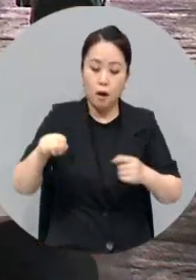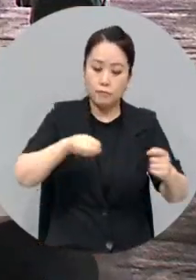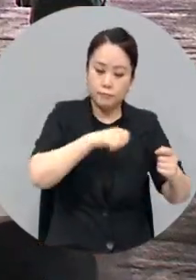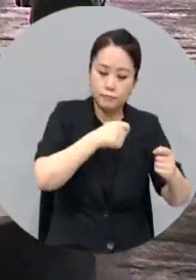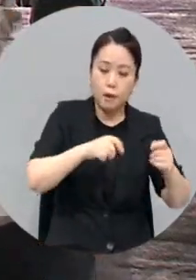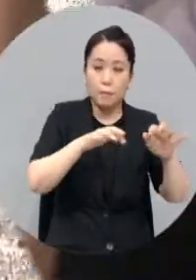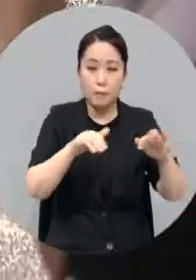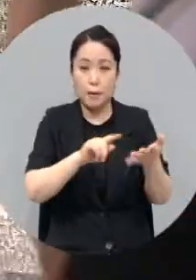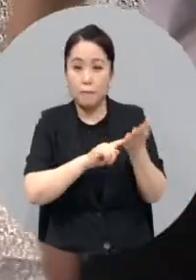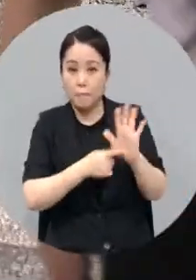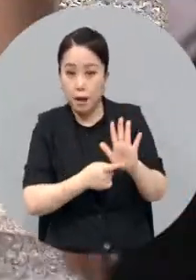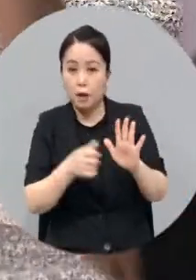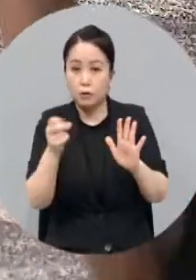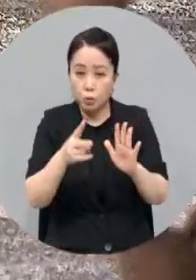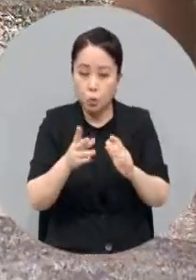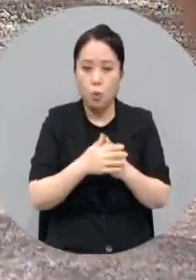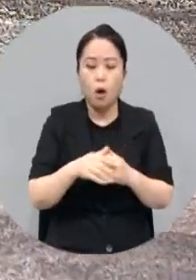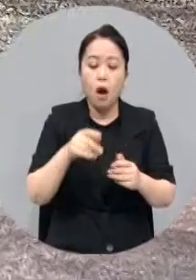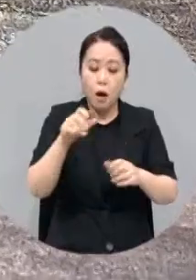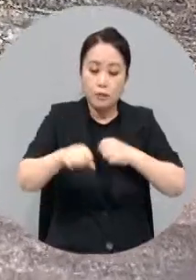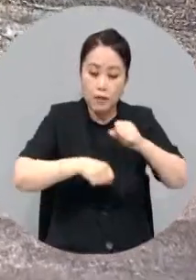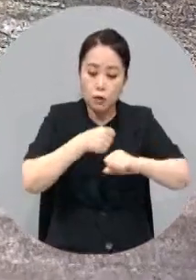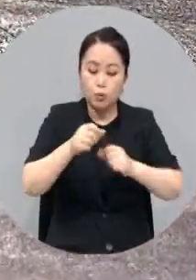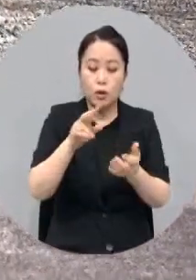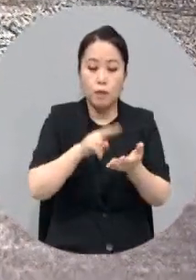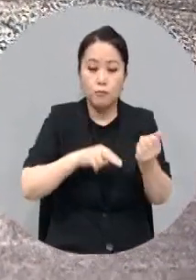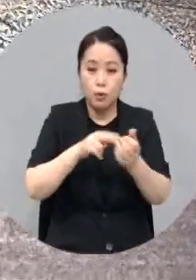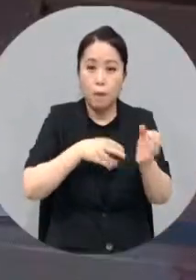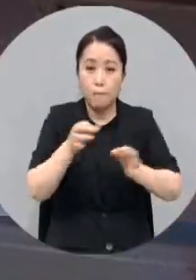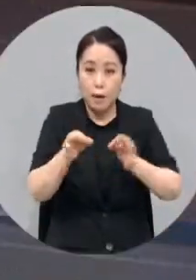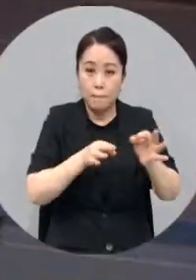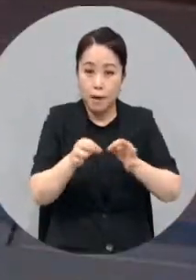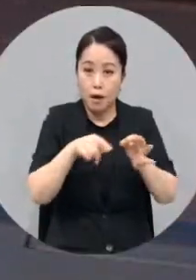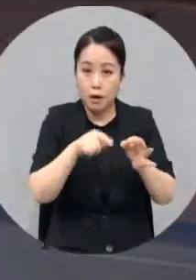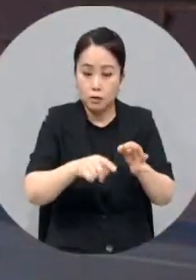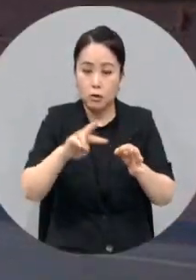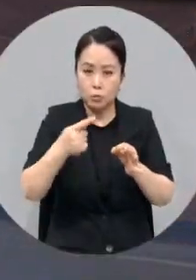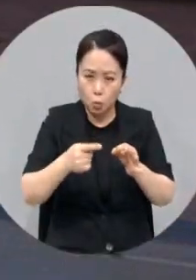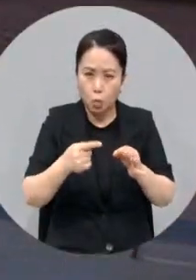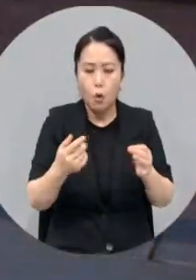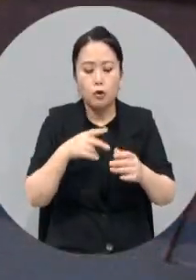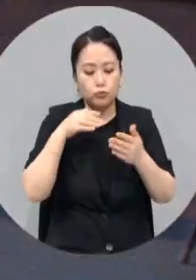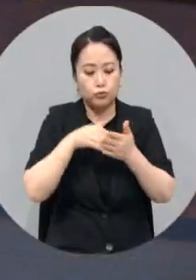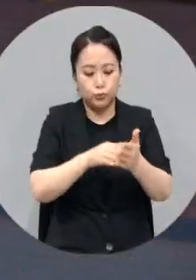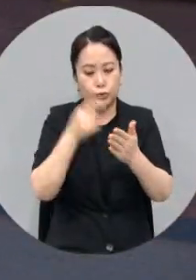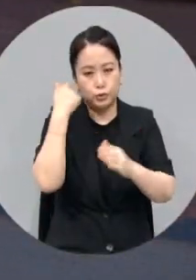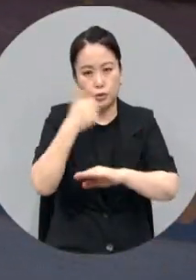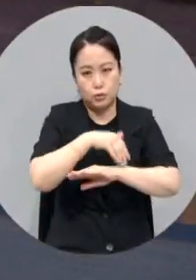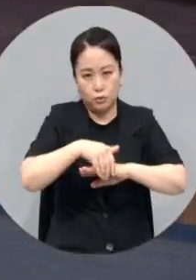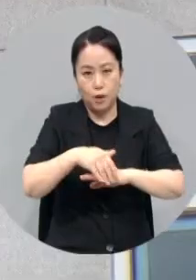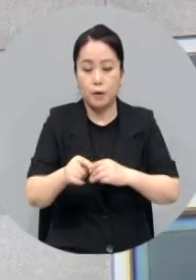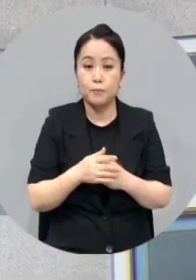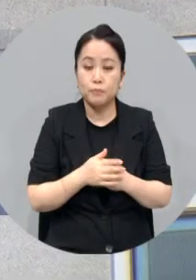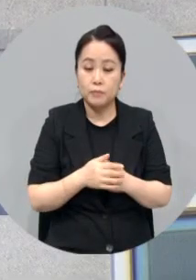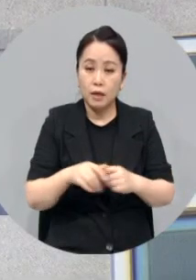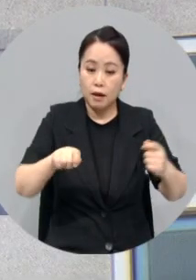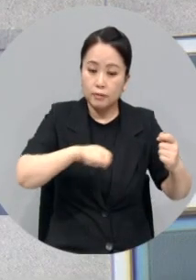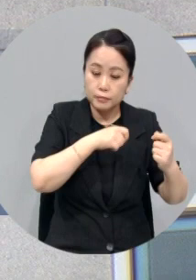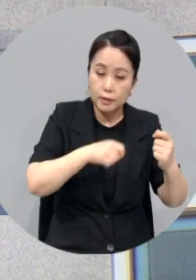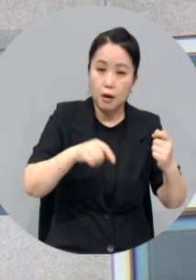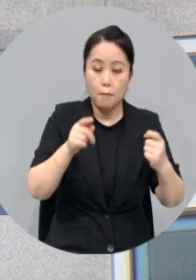버스킹 공연과 플리마켓 같은 상권 활성화 대책도 추진하고 있다고 설명합니다. 플래시음악회가 10월까지